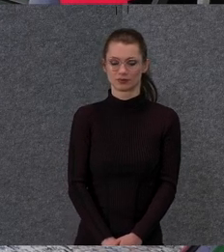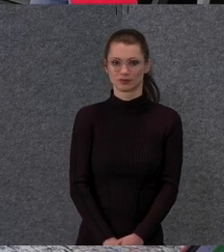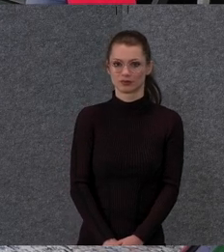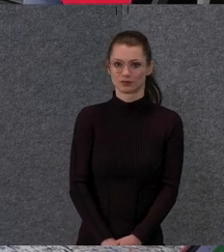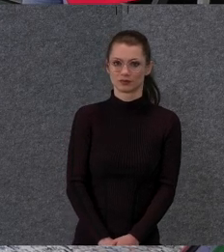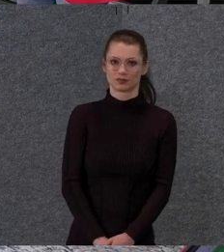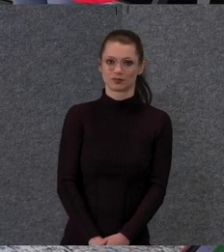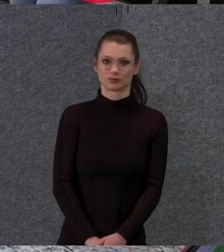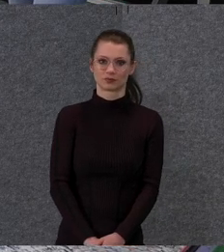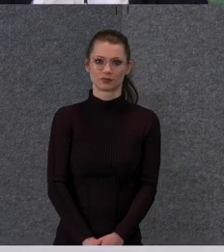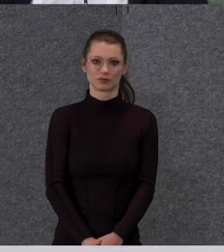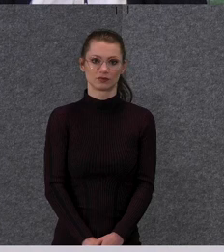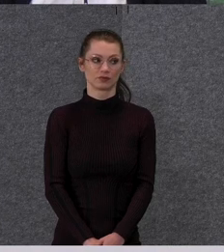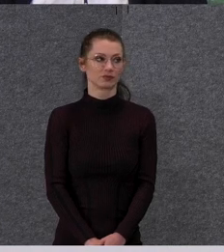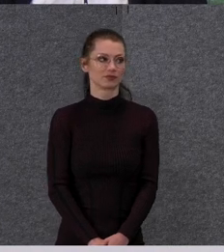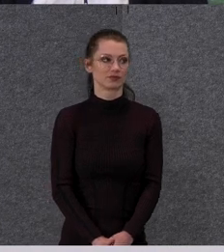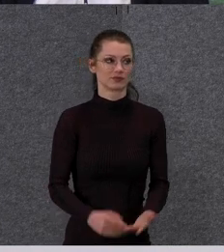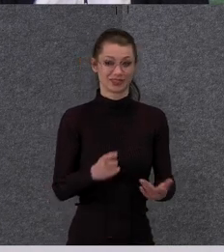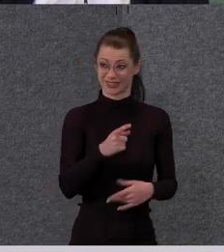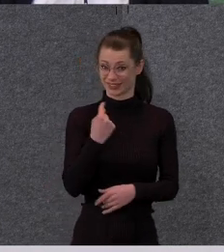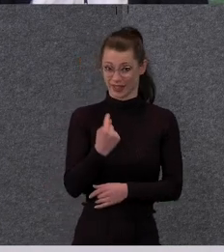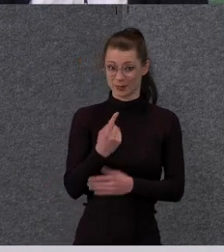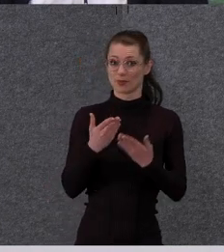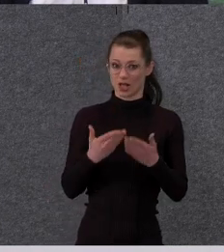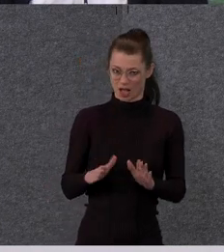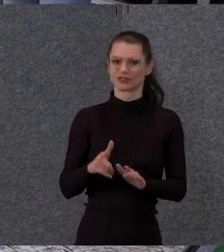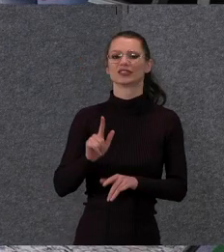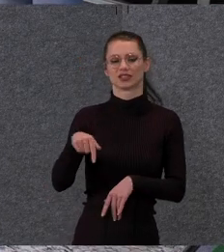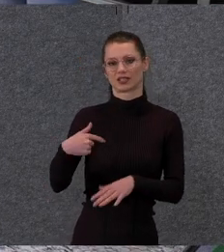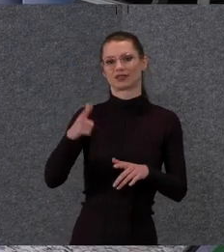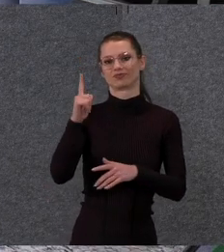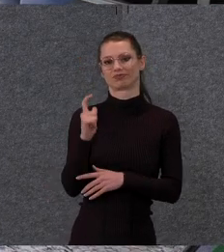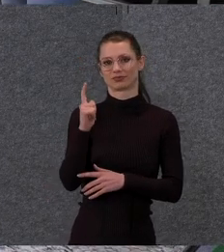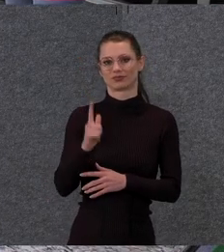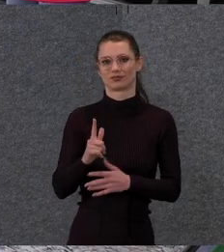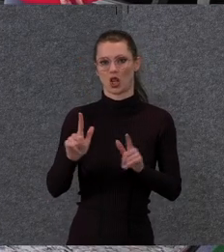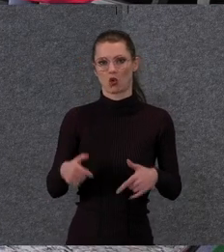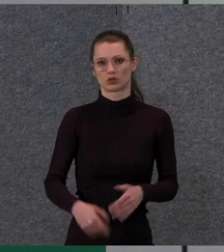Es geht natürlich erst dann los, wenn du bereit bist. Okay.